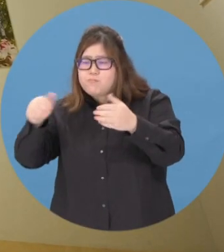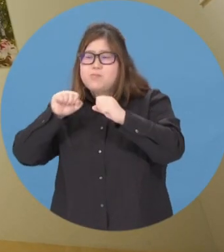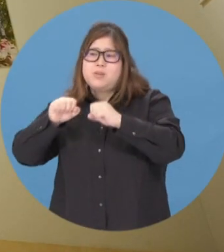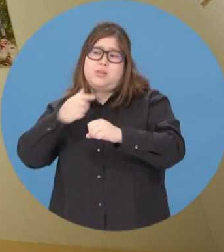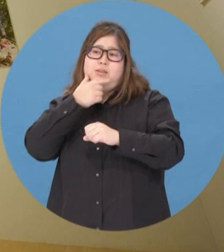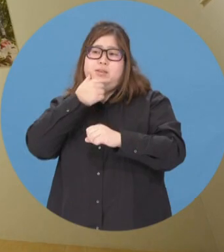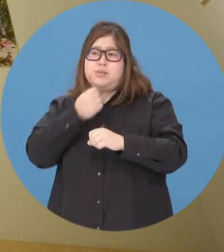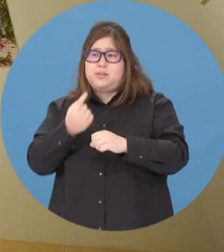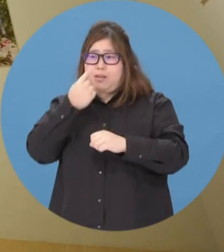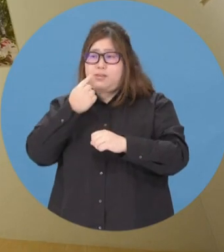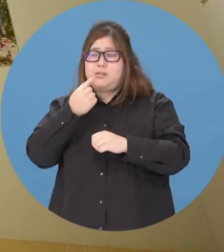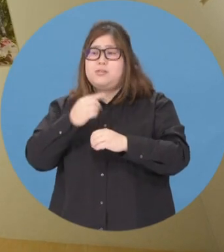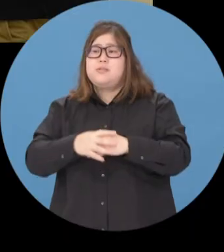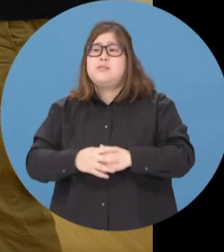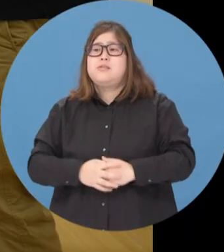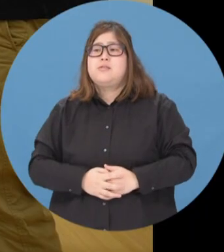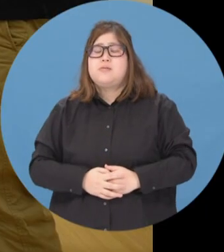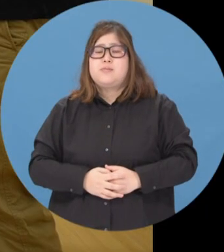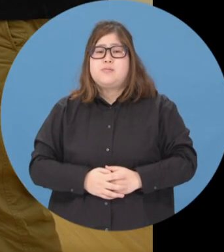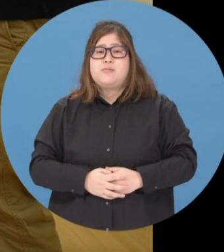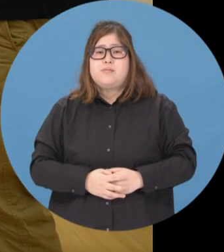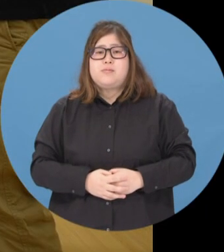ていきたいと思ってます。